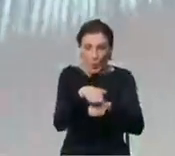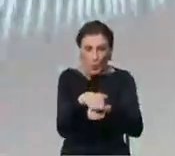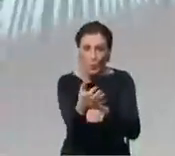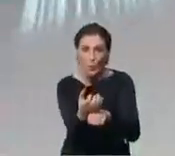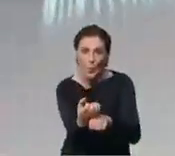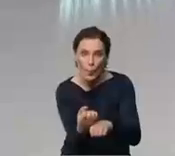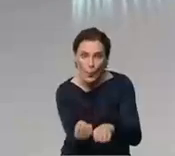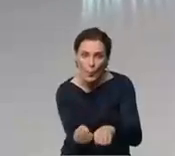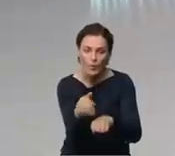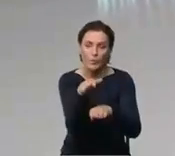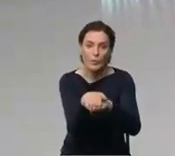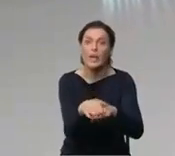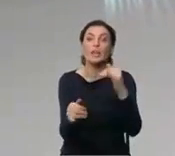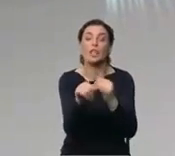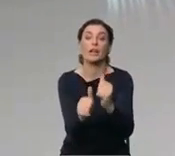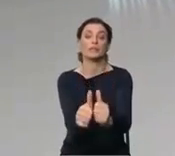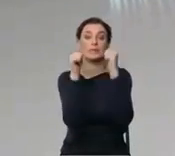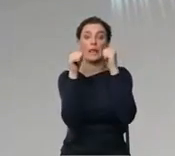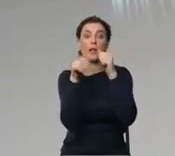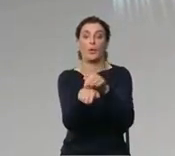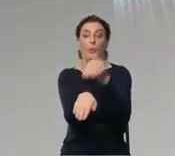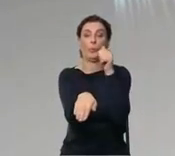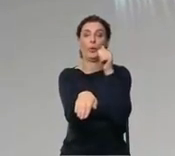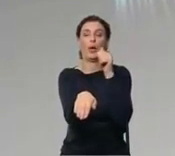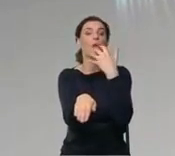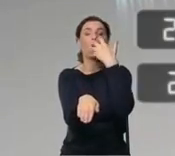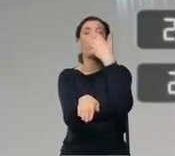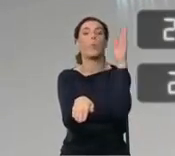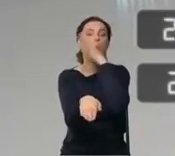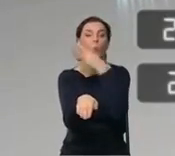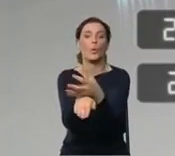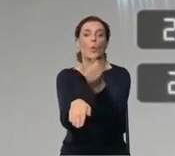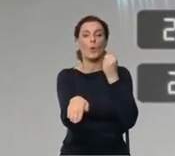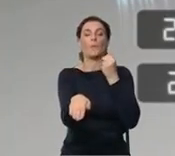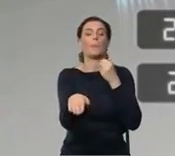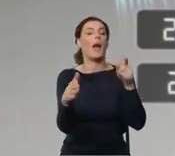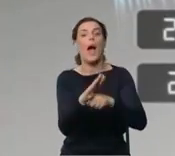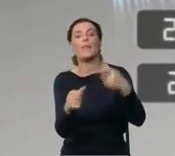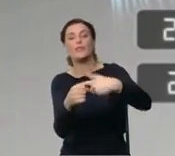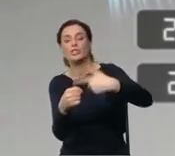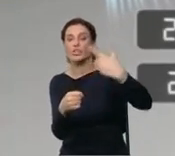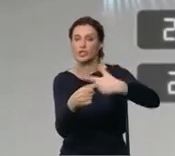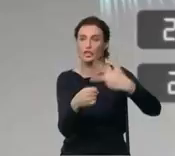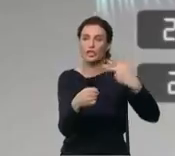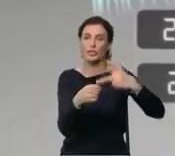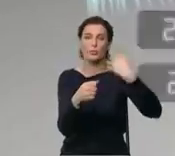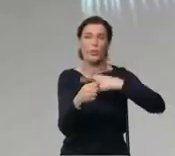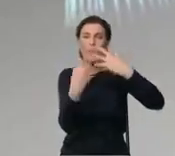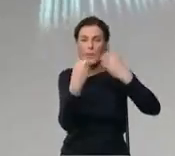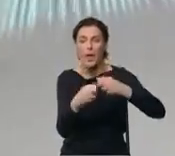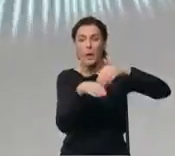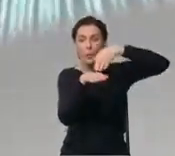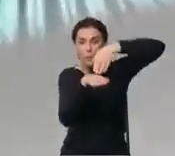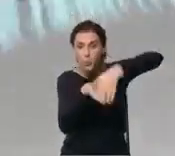ten strumień powietrza nam jest zabierany. Automatycznie bolid generuje 20-30% mniej docisku, co się przekłada na